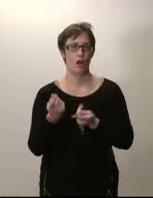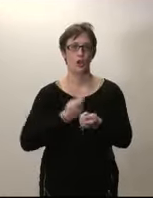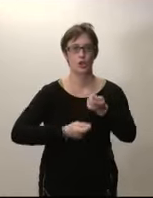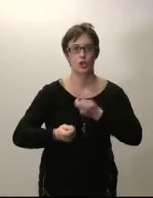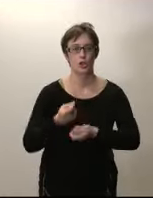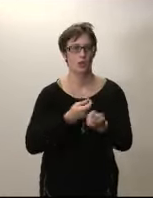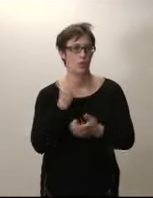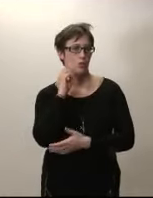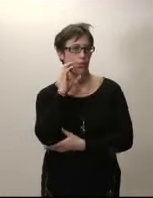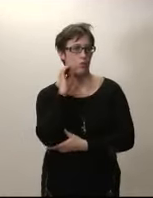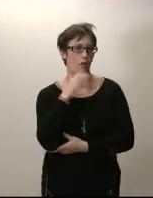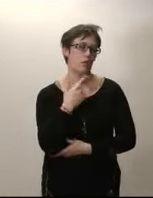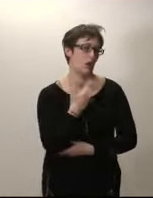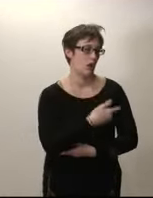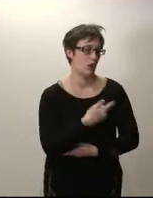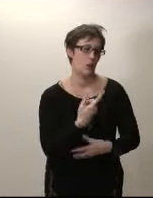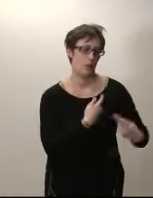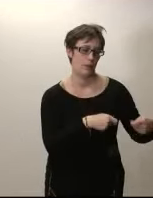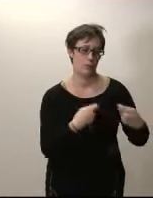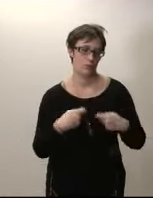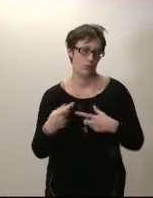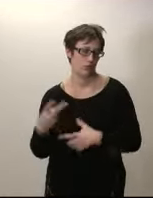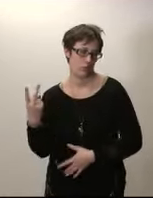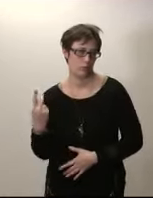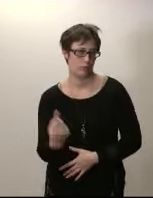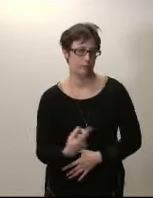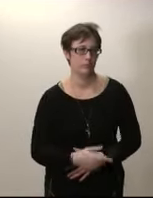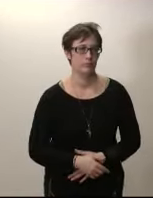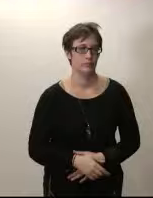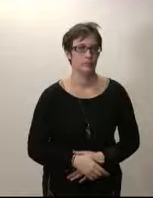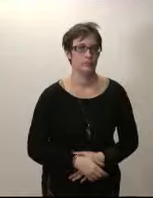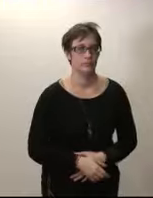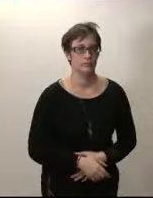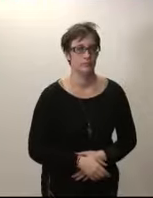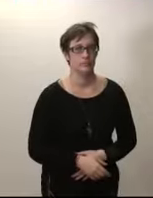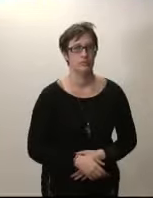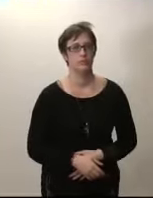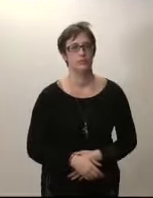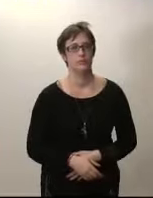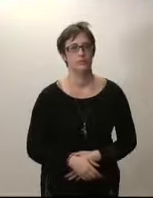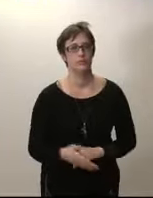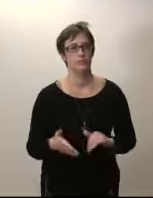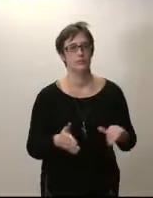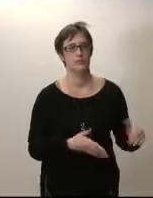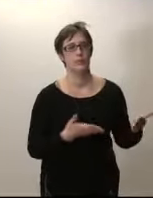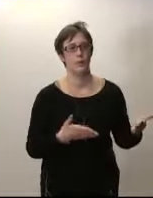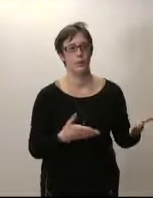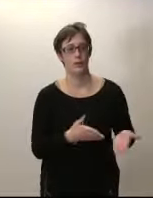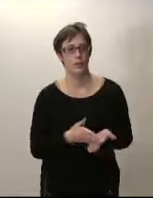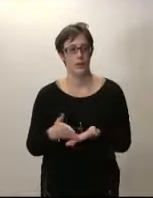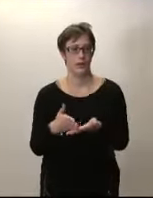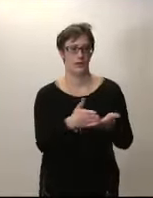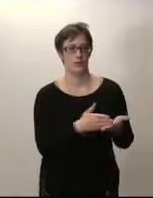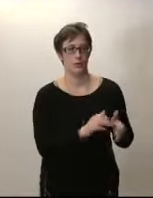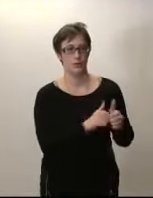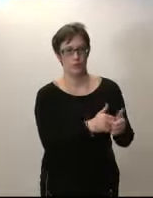les grands postes de dépenses. La même répartition, mais par grandes